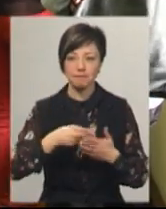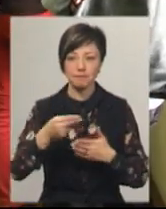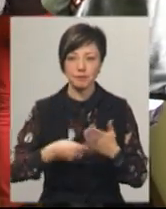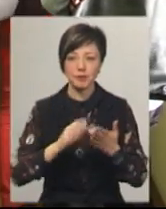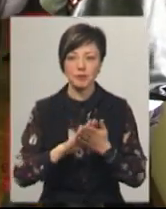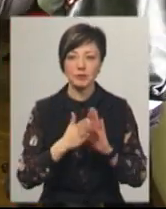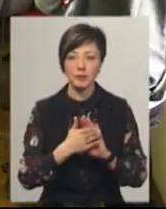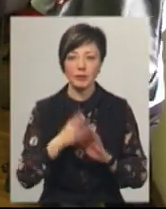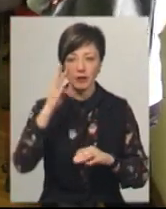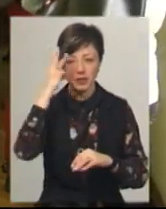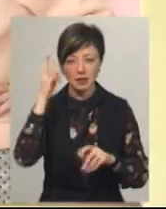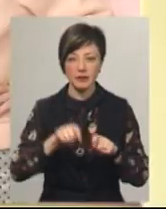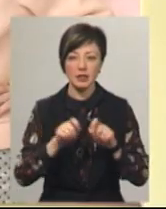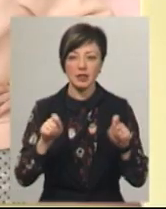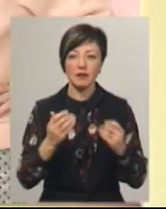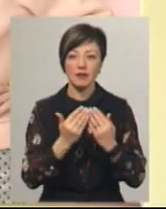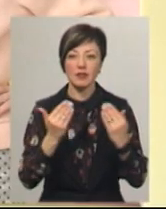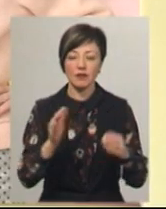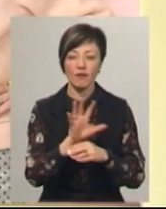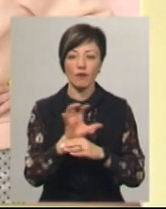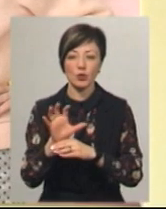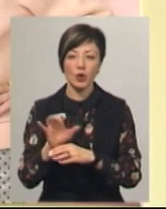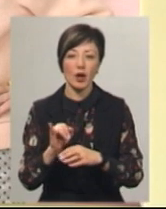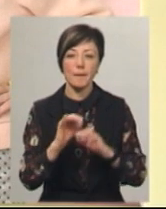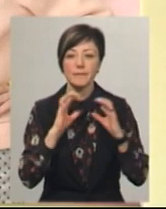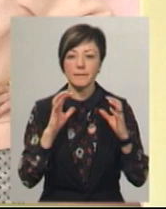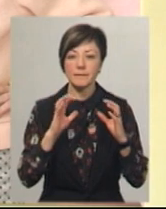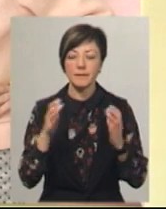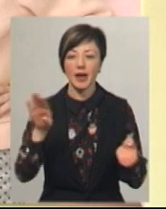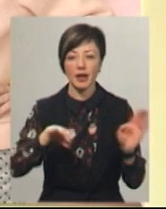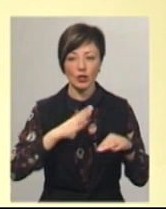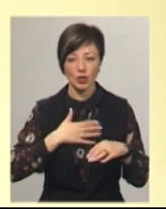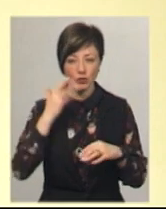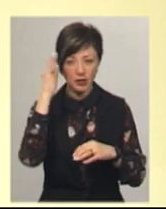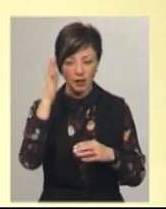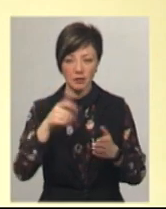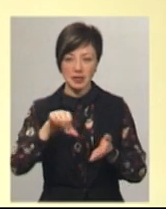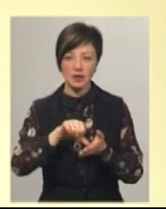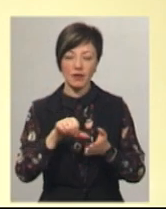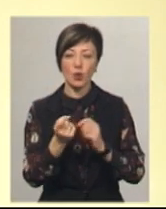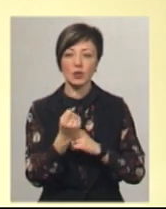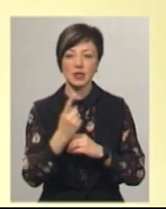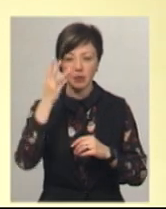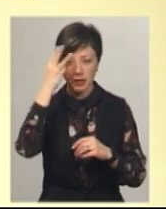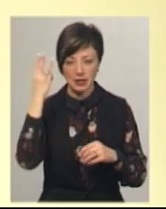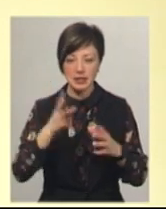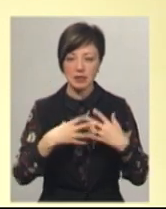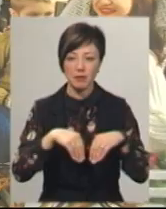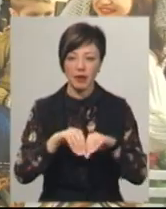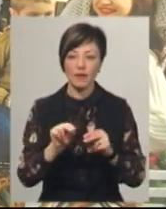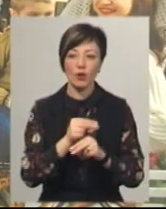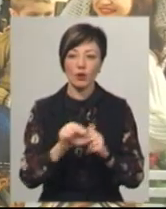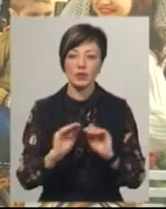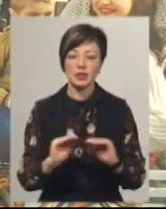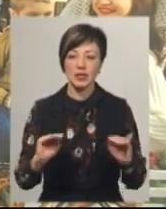підписання меморандуму в Хмельницькому відкрилася виставка фотографій «Береги нашої мрії». На світлинах представлено 11 хмельницьких сімей, які